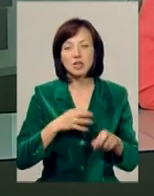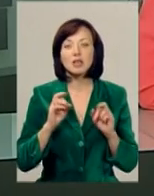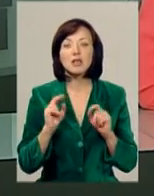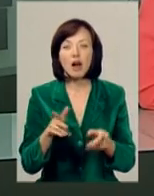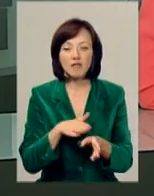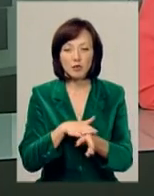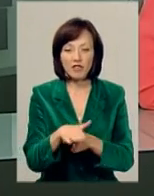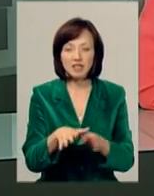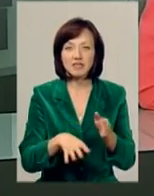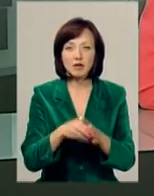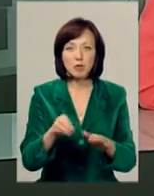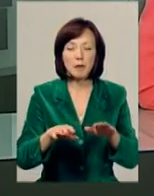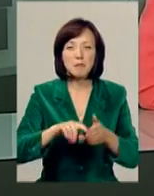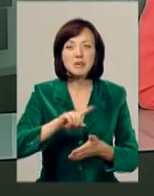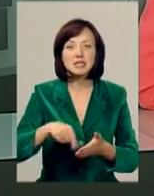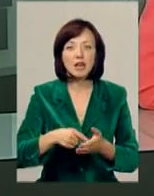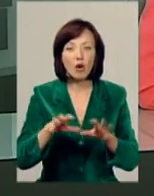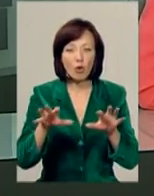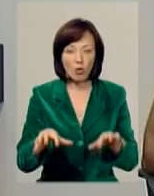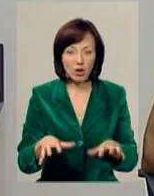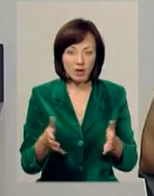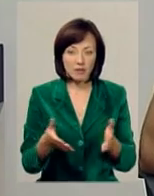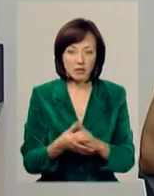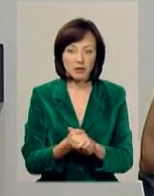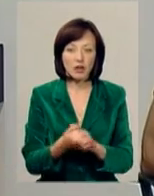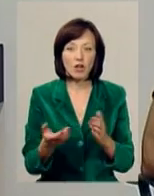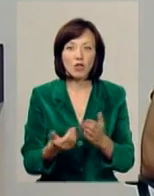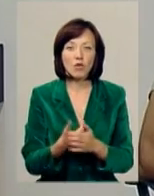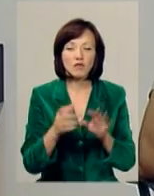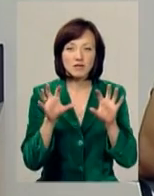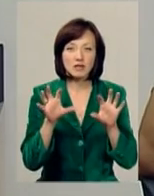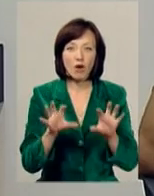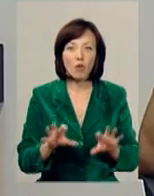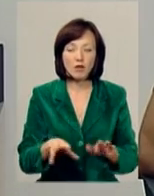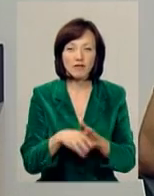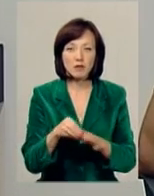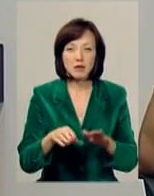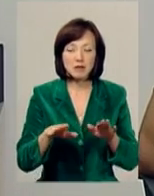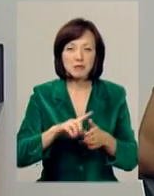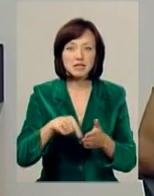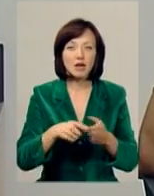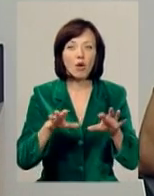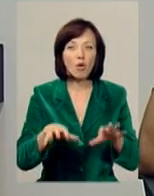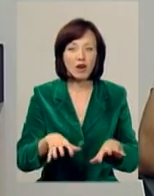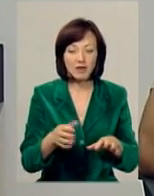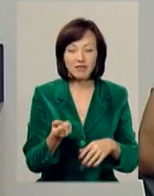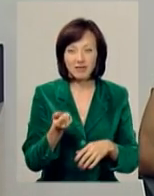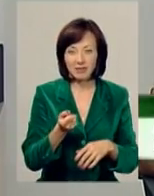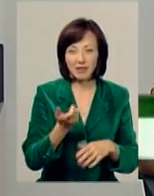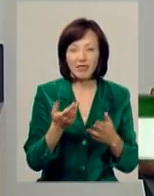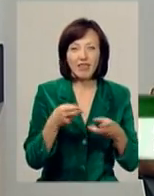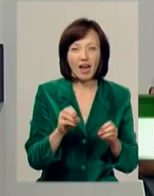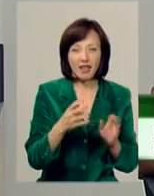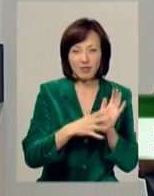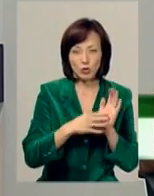відбуватися вибори міських голів за новоприйнятим законом вибори міських голів в містах з кількістю виборців більше